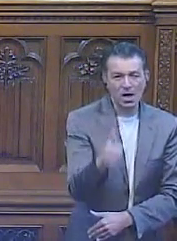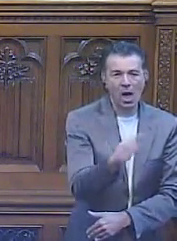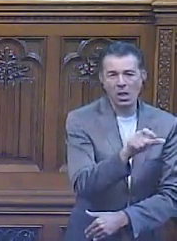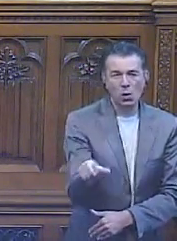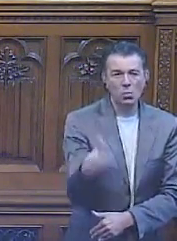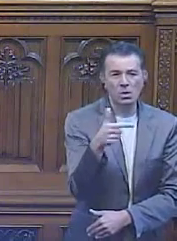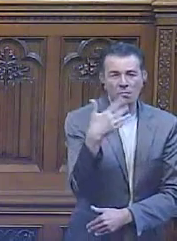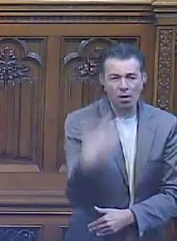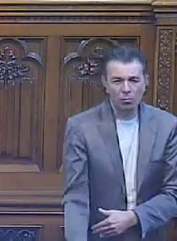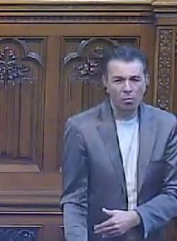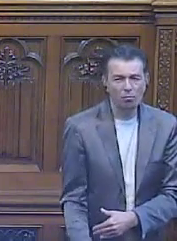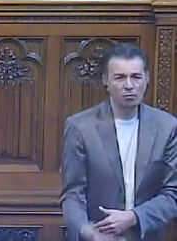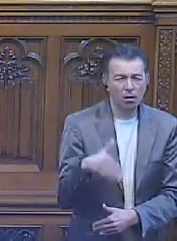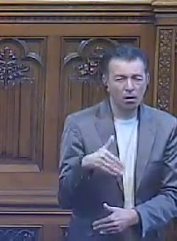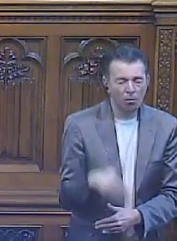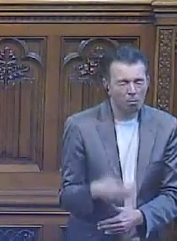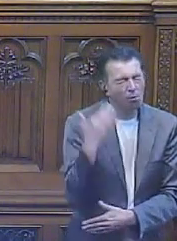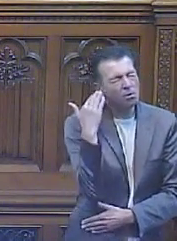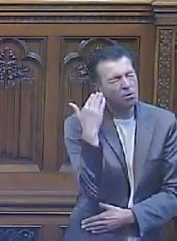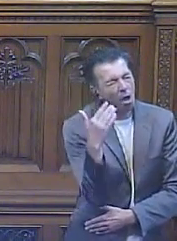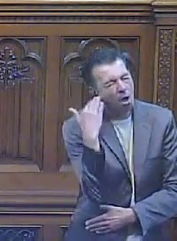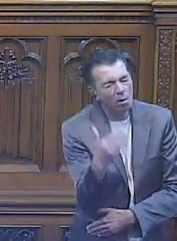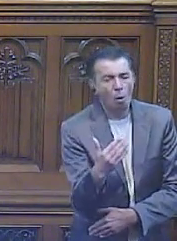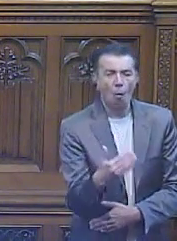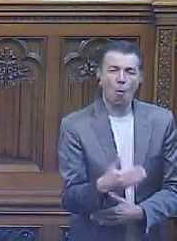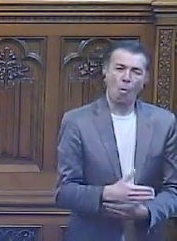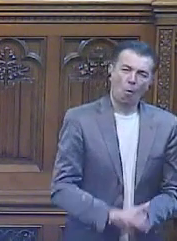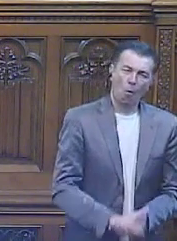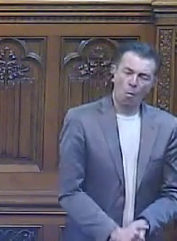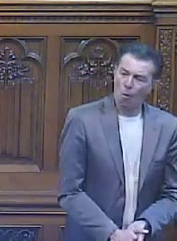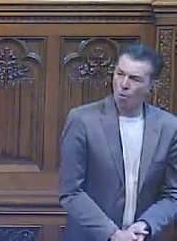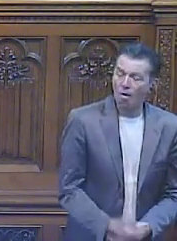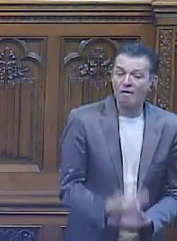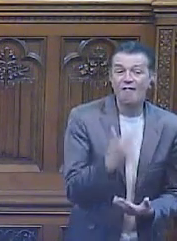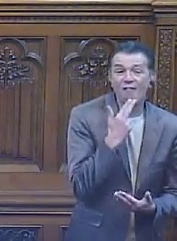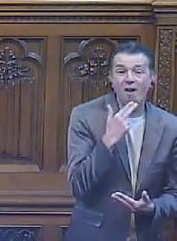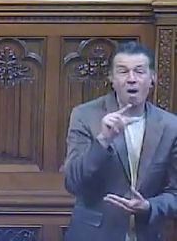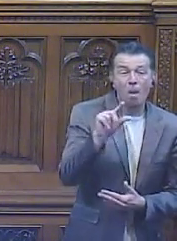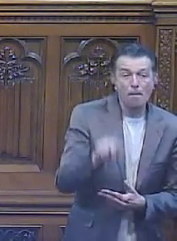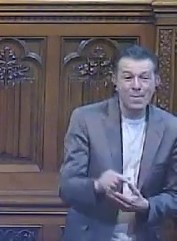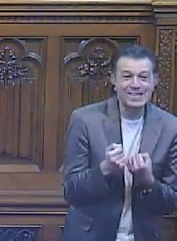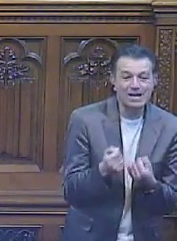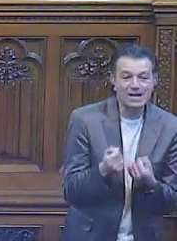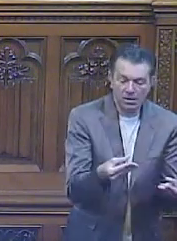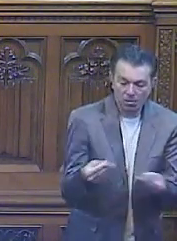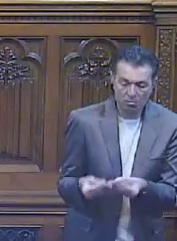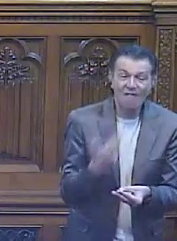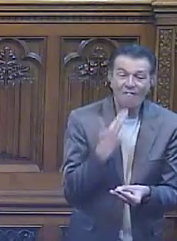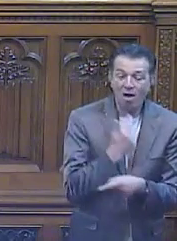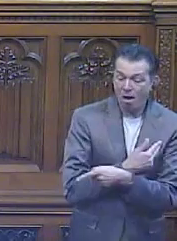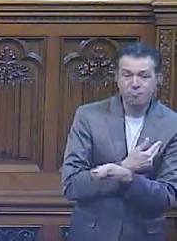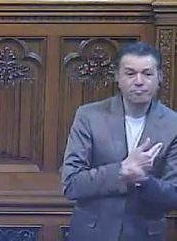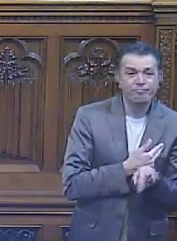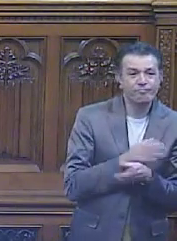162.152. Das muss man sich mal auf der Zunge zergehen lassen. Und wer sind diese Personen? Wir haben uns das aufschlüsseln